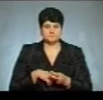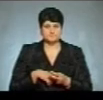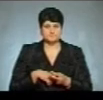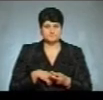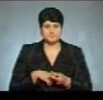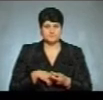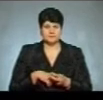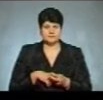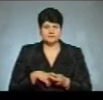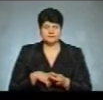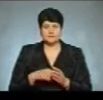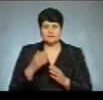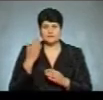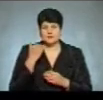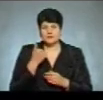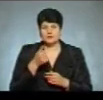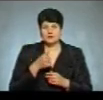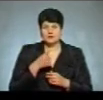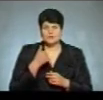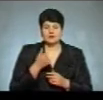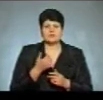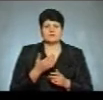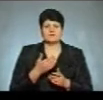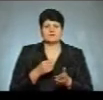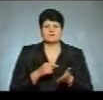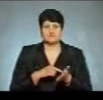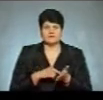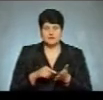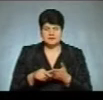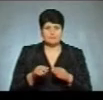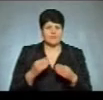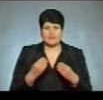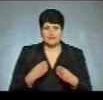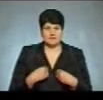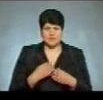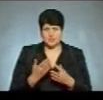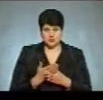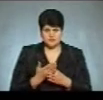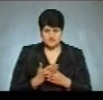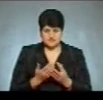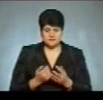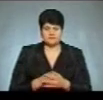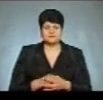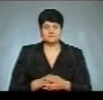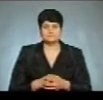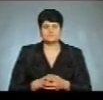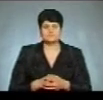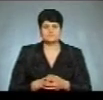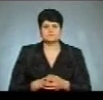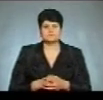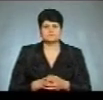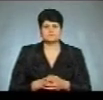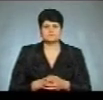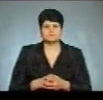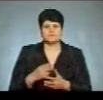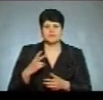Так. Минулого року заставили їх виписати, бо не давали субсидії. Так,